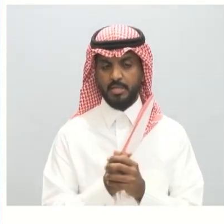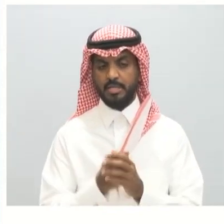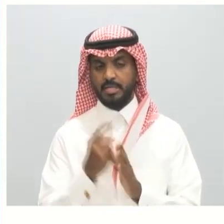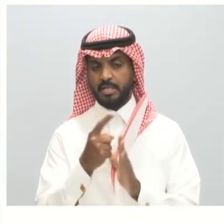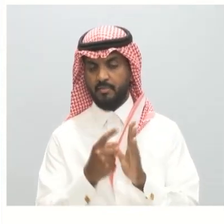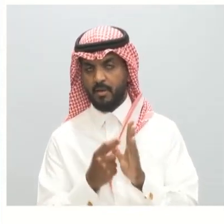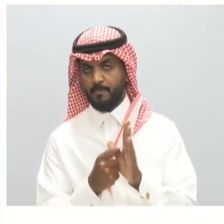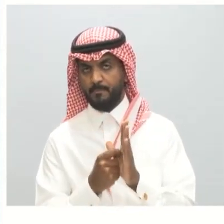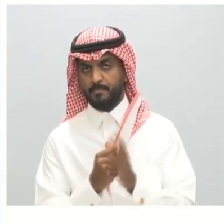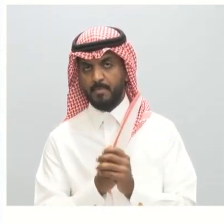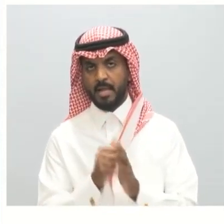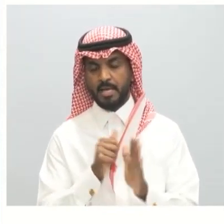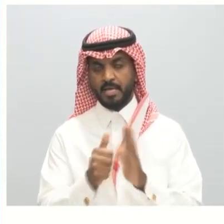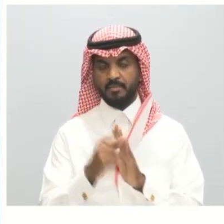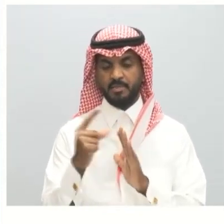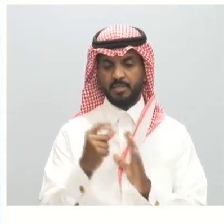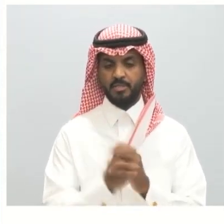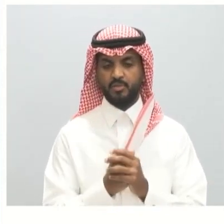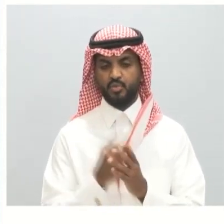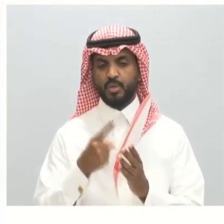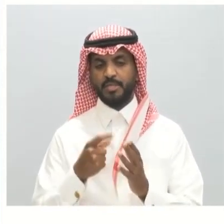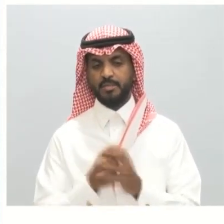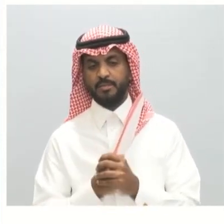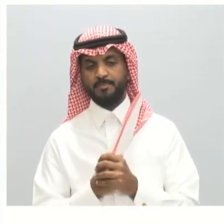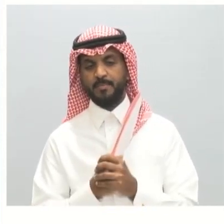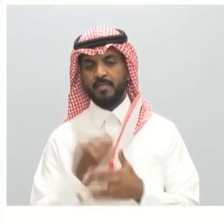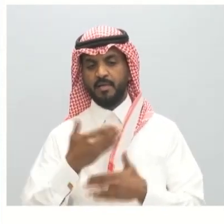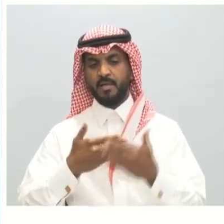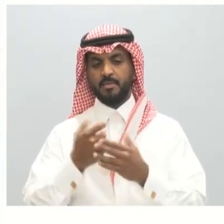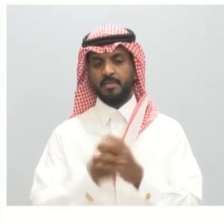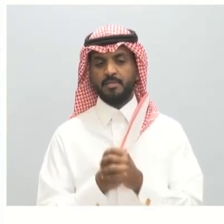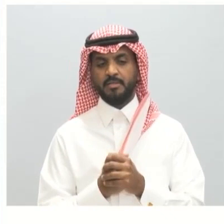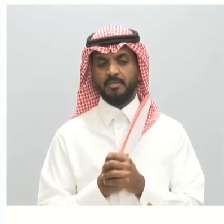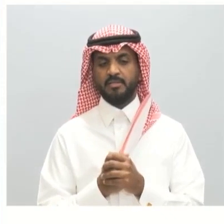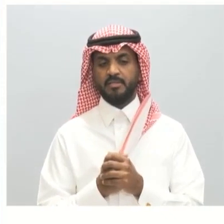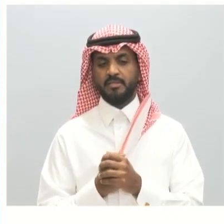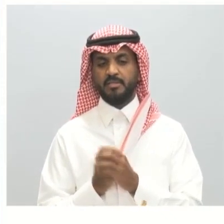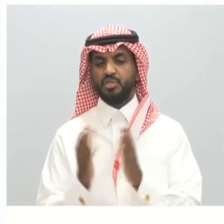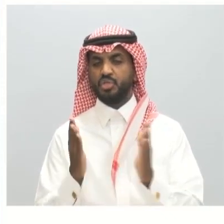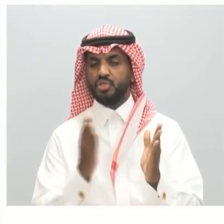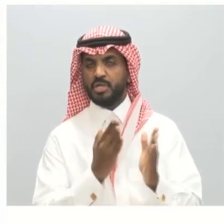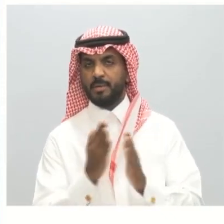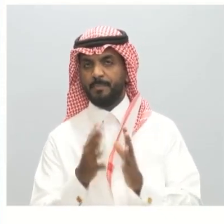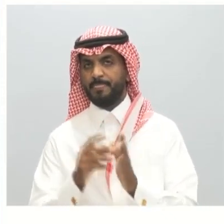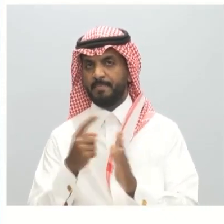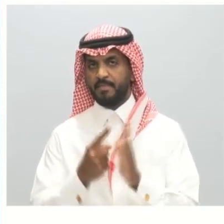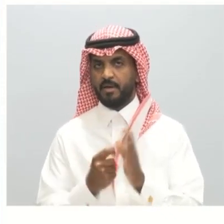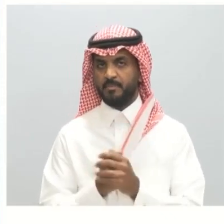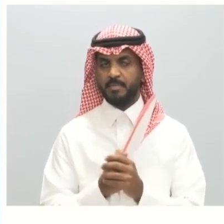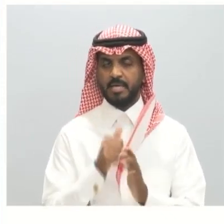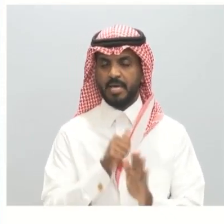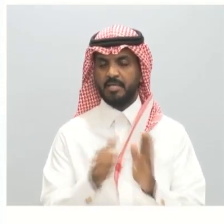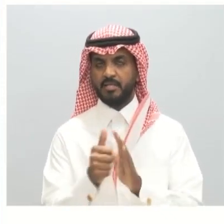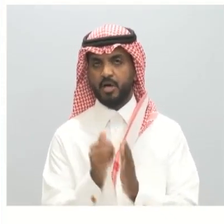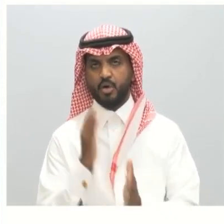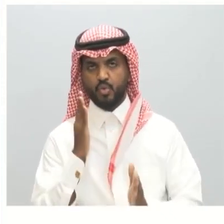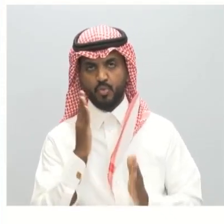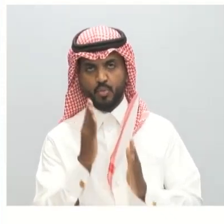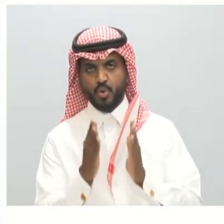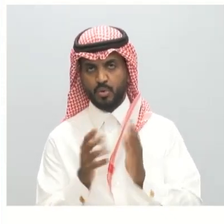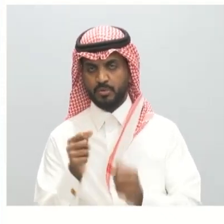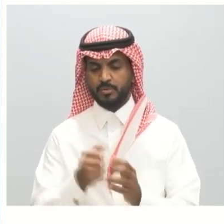القياده بالدرجات تحدد هذه اللبنه اتجاه نظام قياده الروبوت